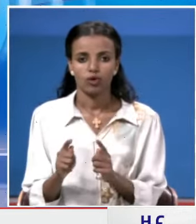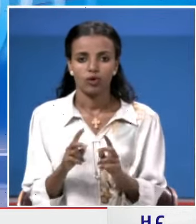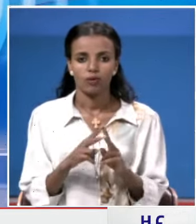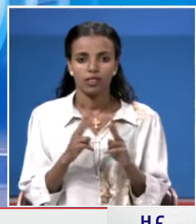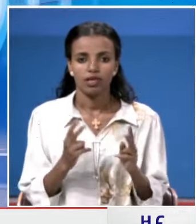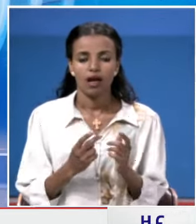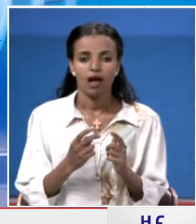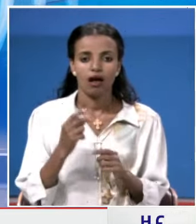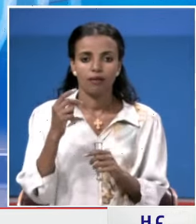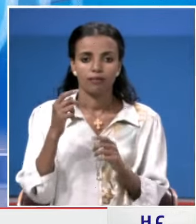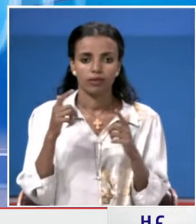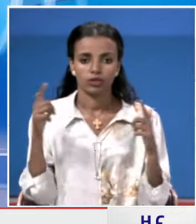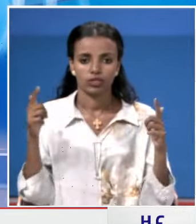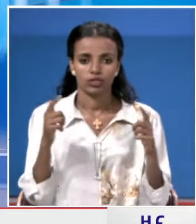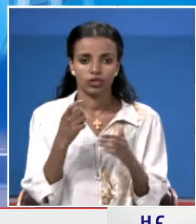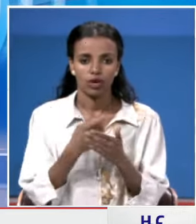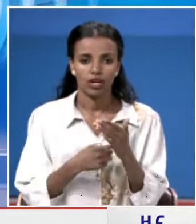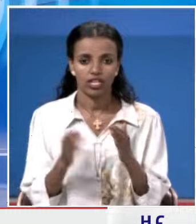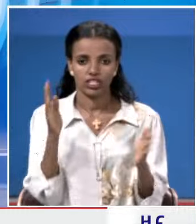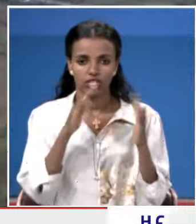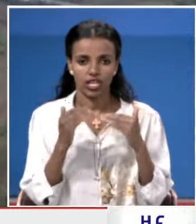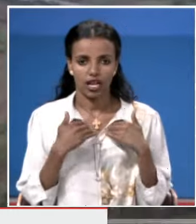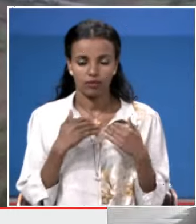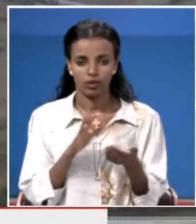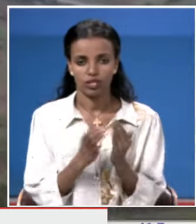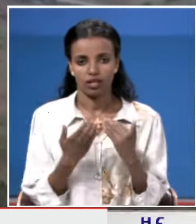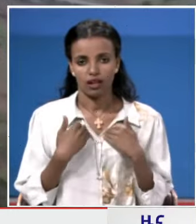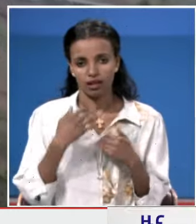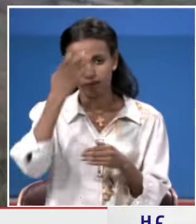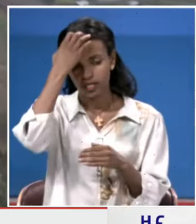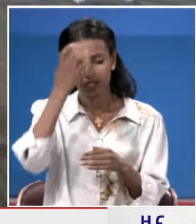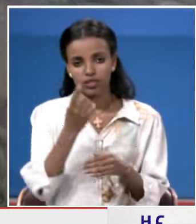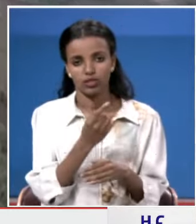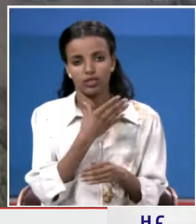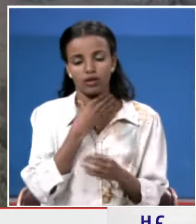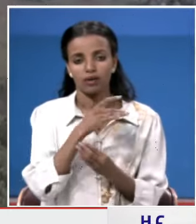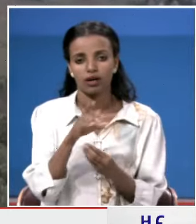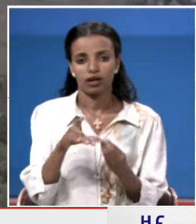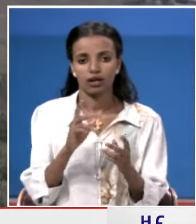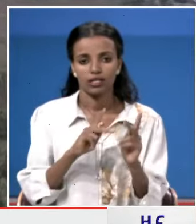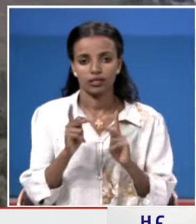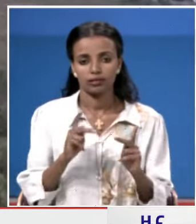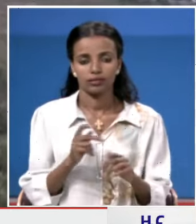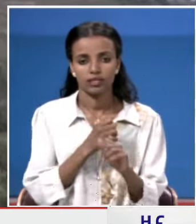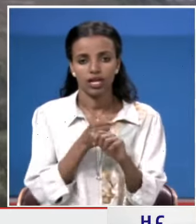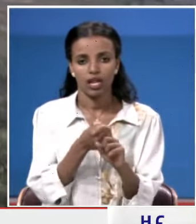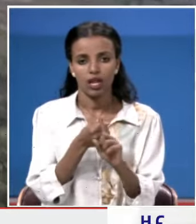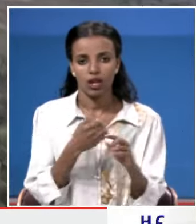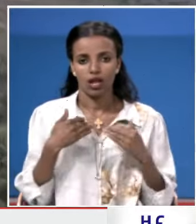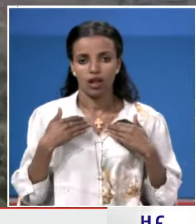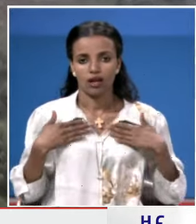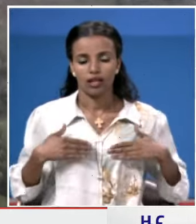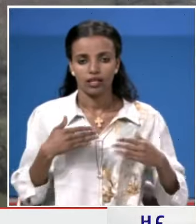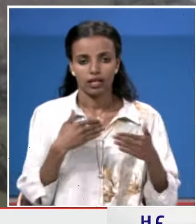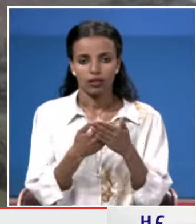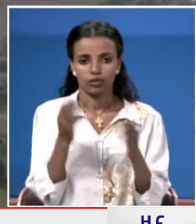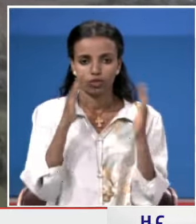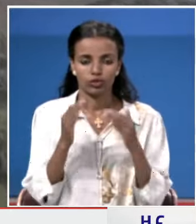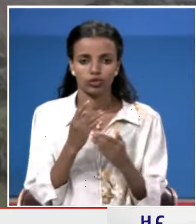በውድ ዋጋ እየተቸገረ ያለበት ሁኔታ ነው ያለን። መንግስትም ይሁን ለአማራ ሕዝብ እታገላለሁ የሚለው አካል ተቀራርበው ችግሮቹን በሰላማዊ